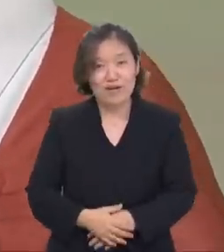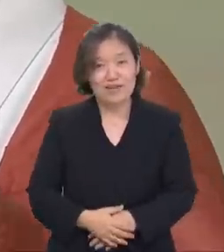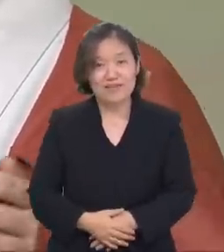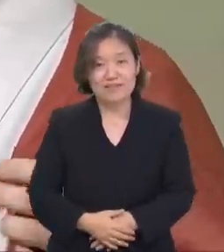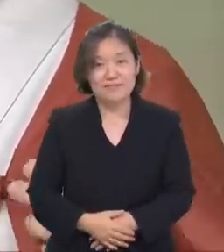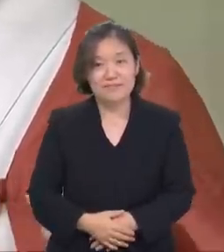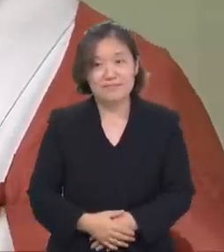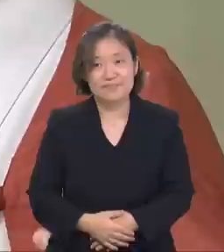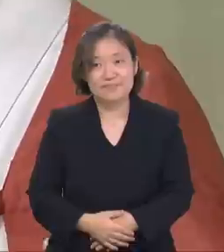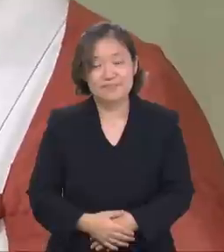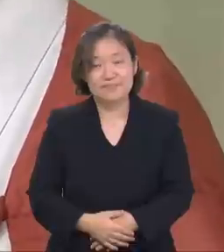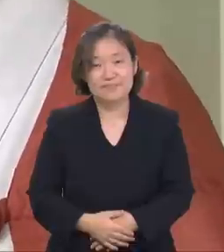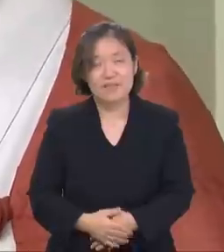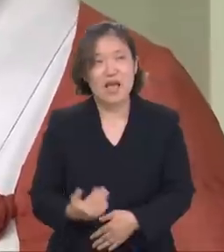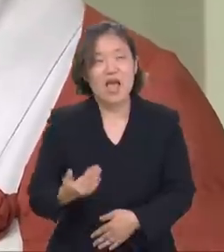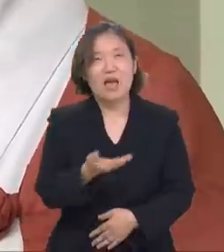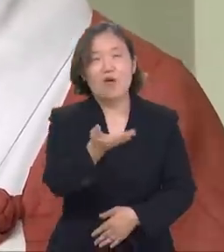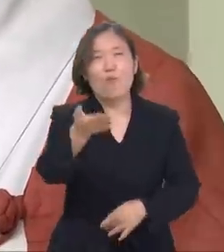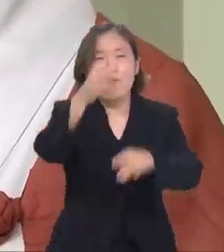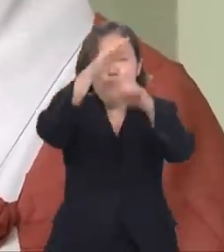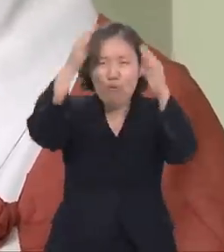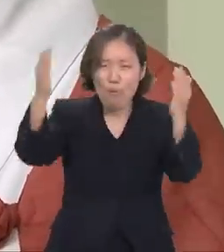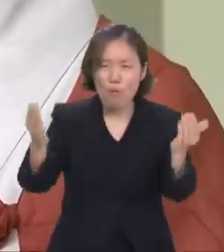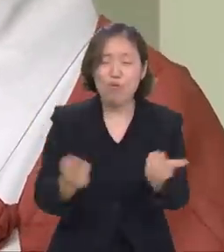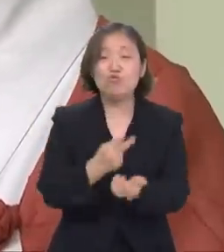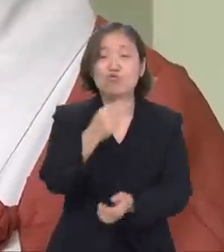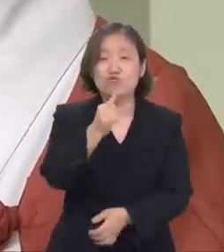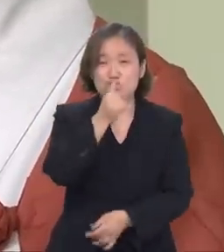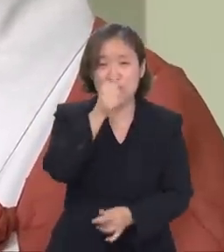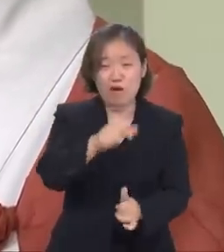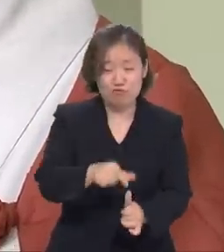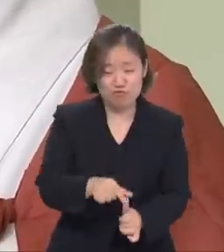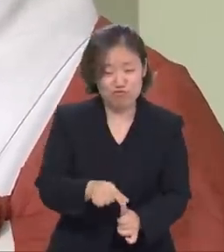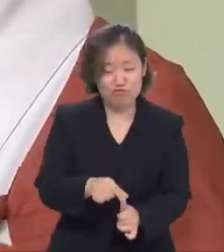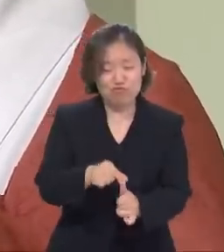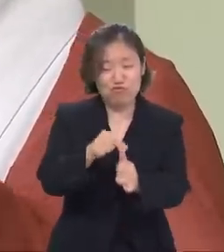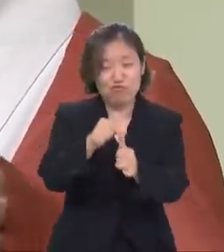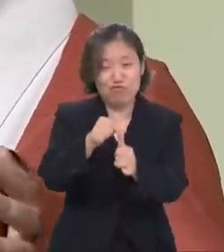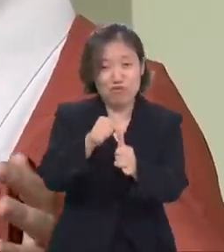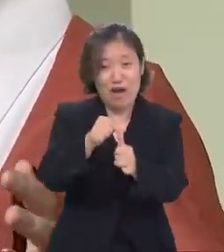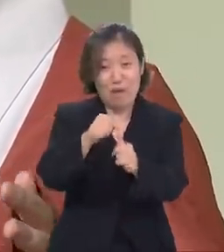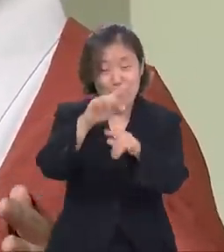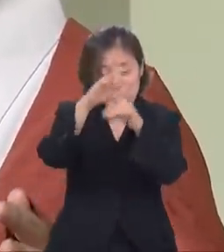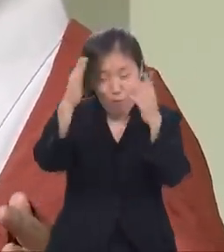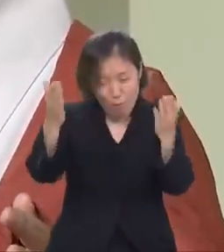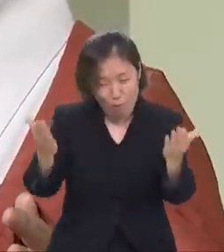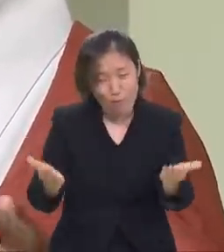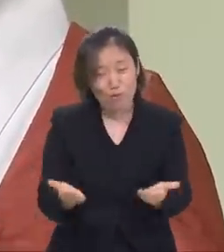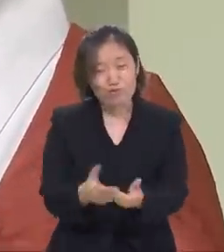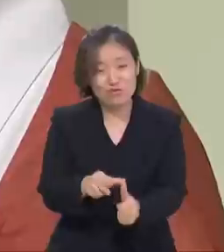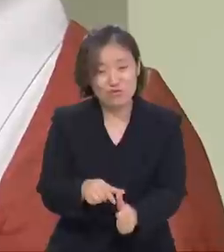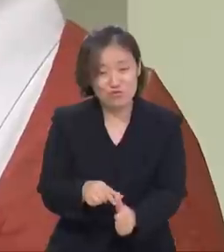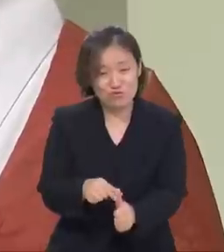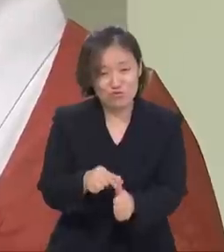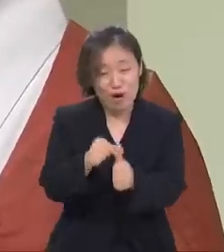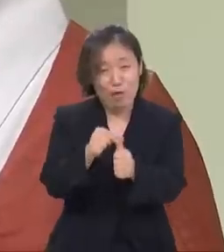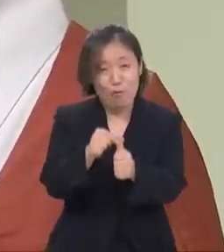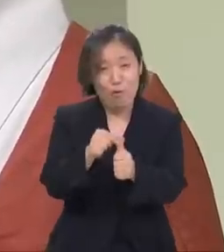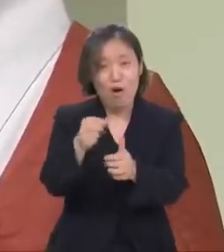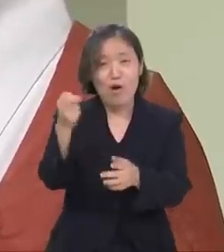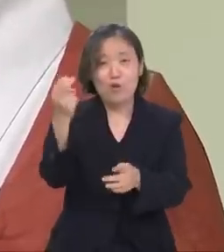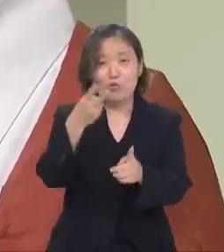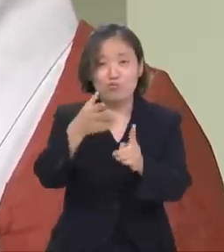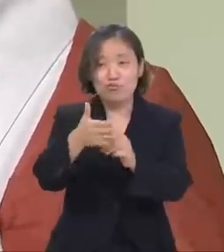뒤에이 우주에 있는 모든 중생의 제도되는 그날까지 모든 중생 다 함께